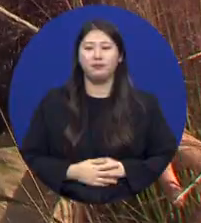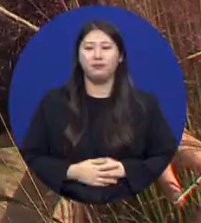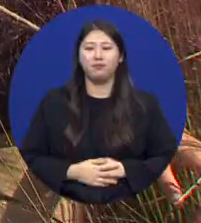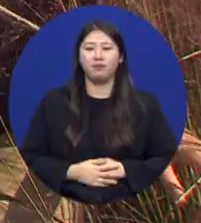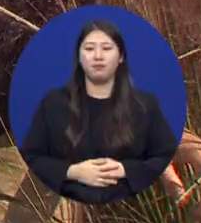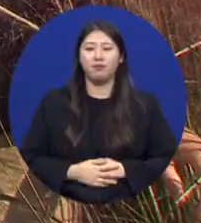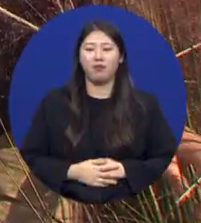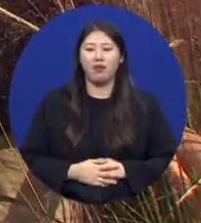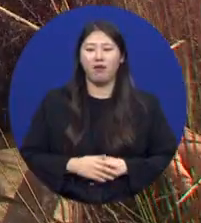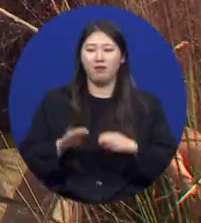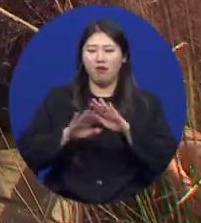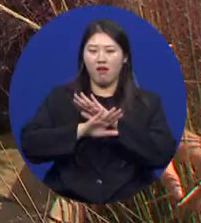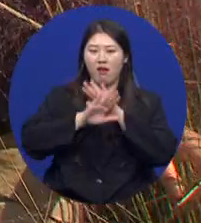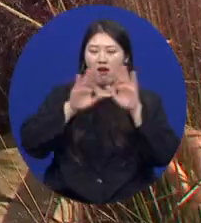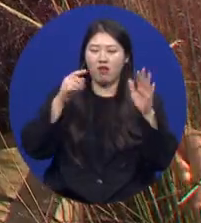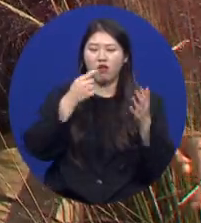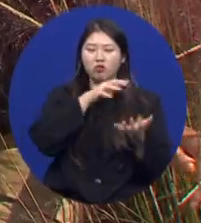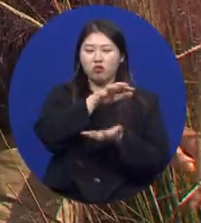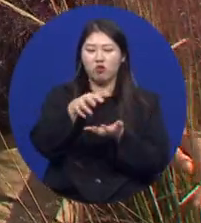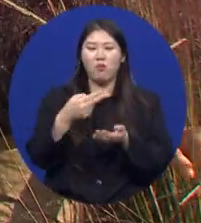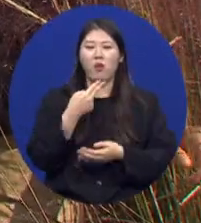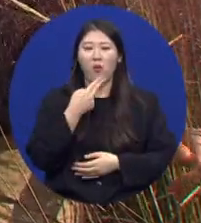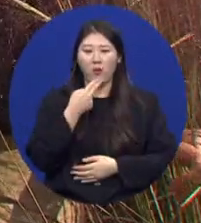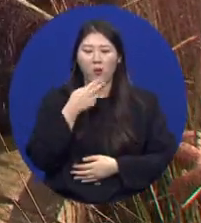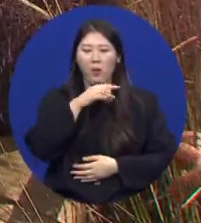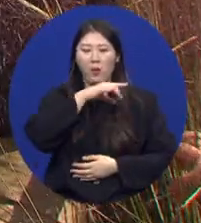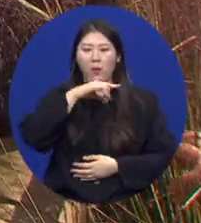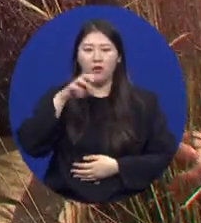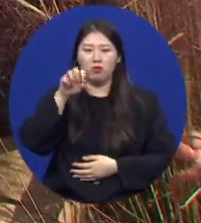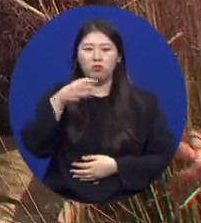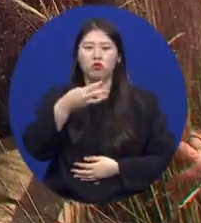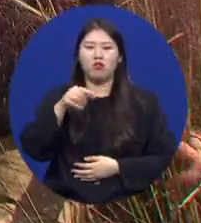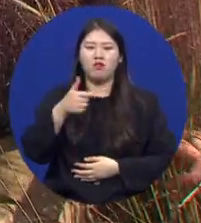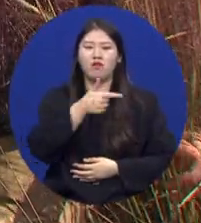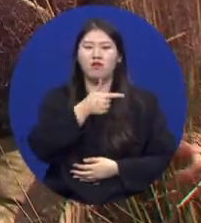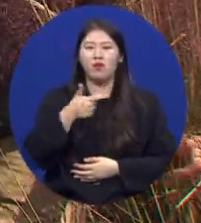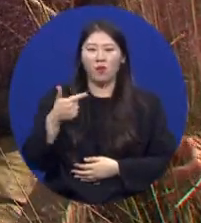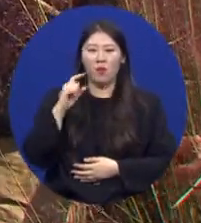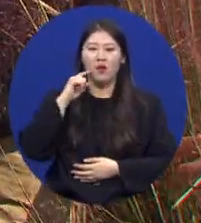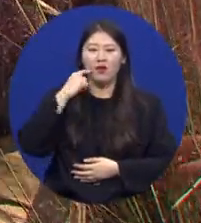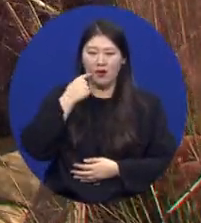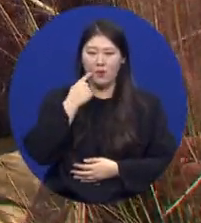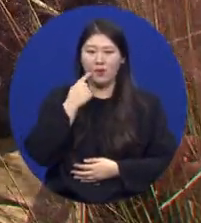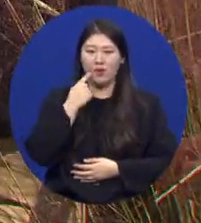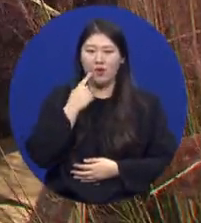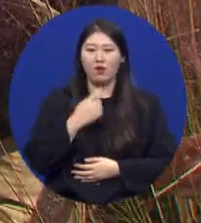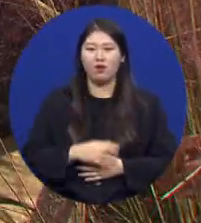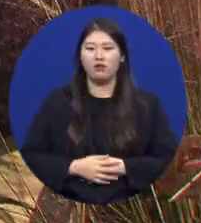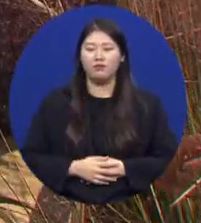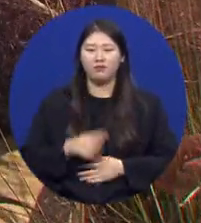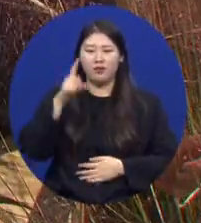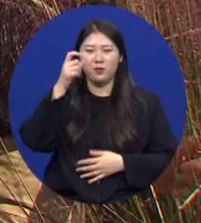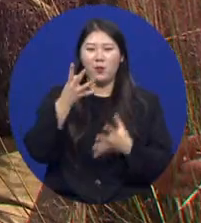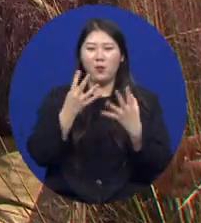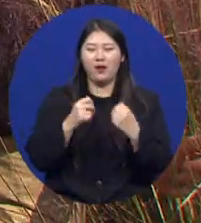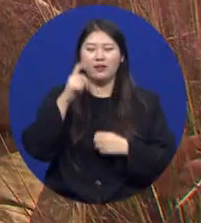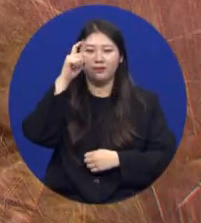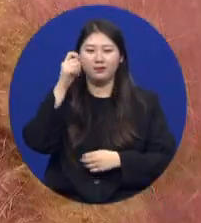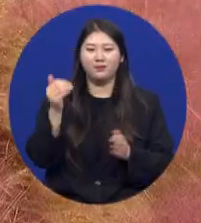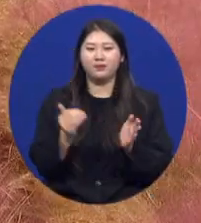또 하늘에 구름 한 점 없고 가을 날씨에 핑크뮬리도 너무 예쁘게 펴서요. 가족들하고 좋은 추억이 될 것 같고 사진도 많이 찍었습니다.